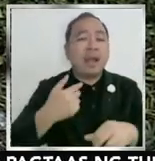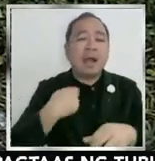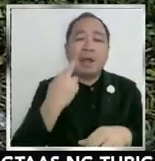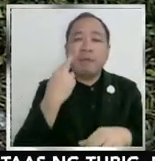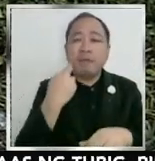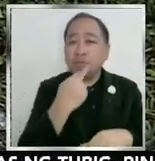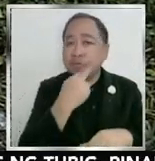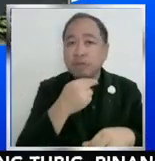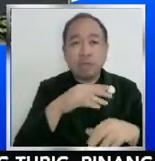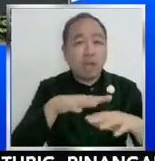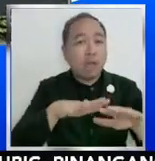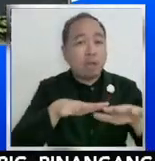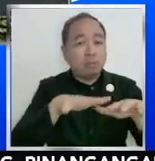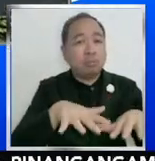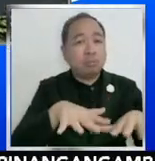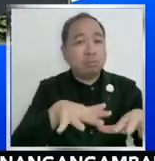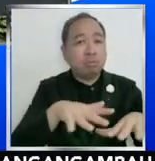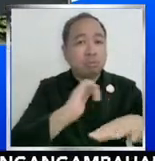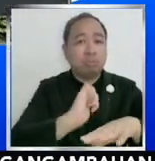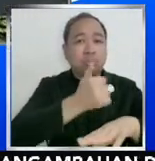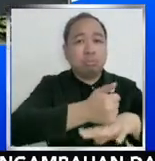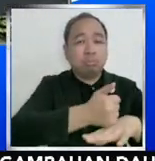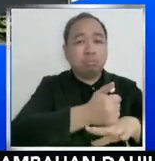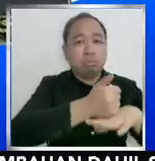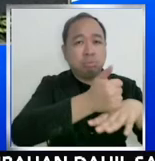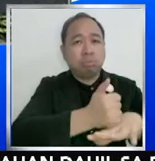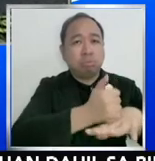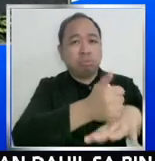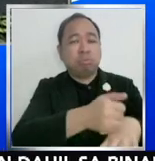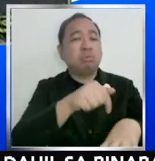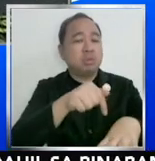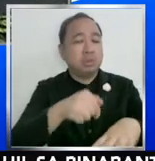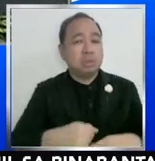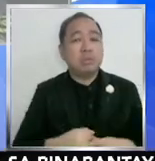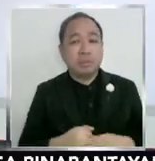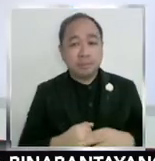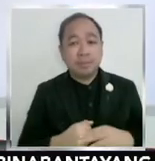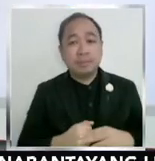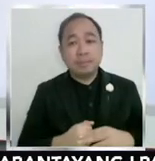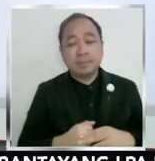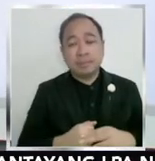kainan. Tia? Maraming salamat, Cedric Castillo.